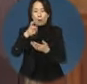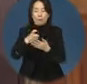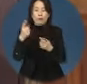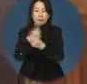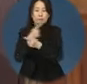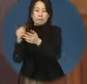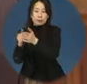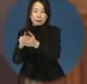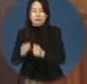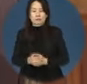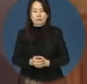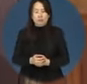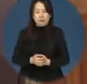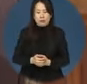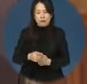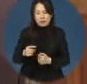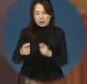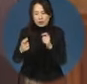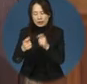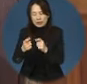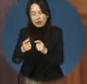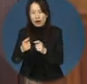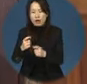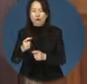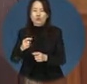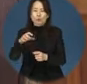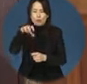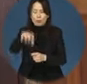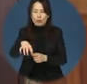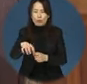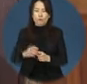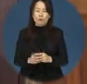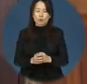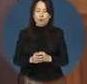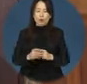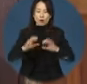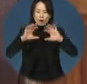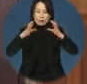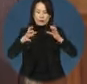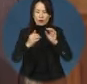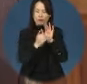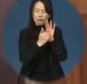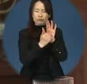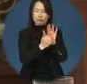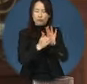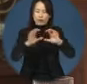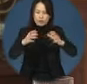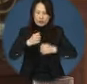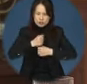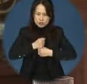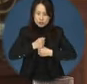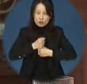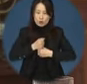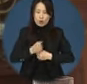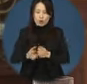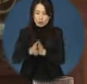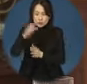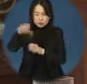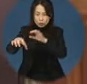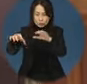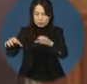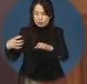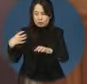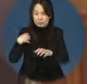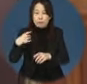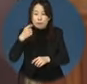도저히 못하는 일이 있잖아요 1 들면 국방 이나 외 같은 경우에는 시 군 구와 못 하잖아요 3막 탈 주로 그런 걸 시도나